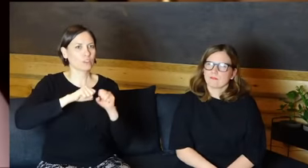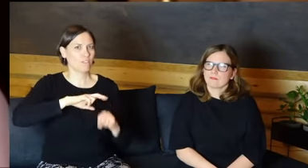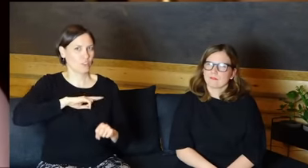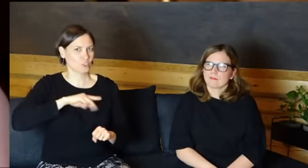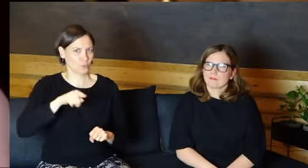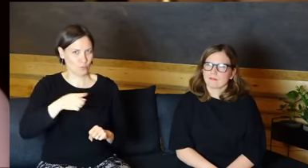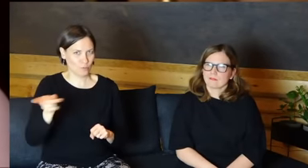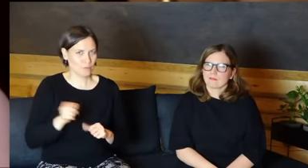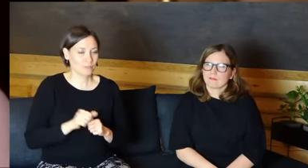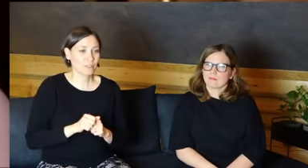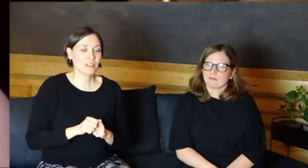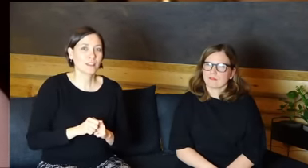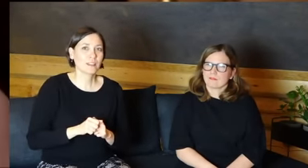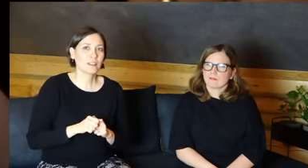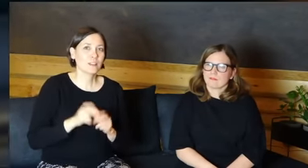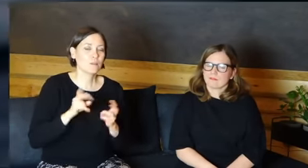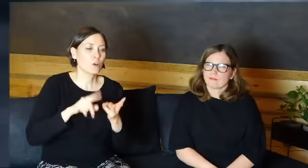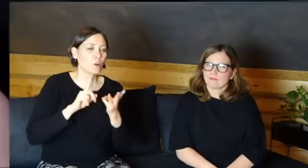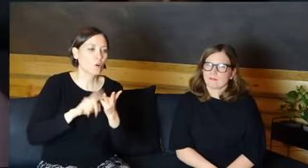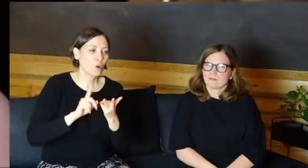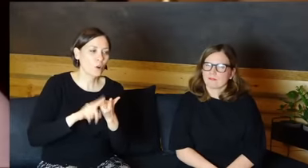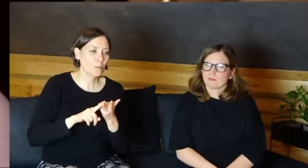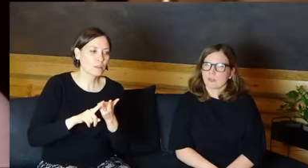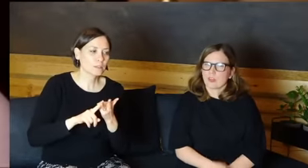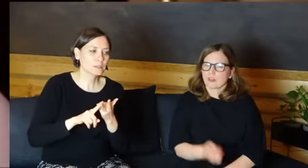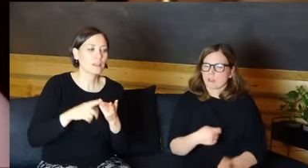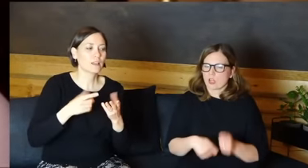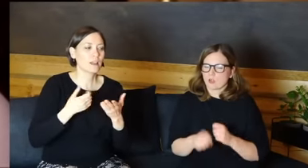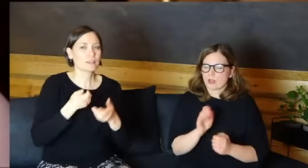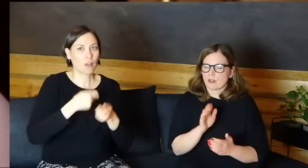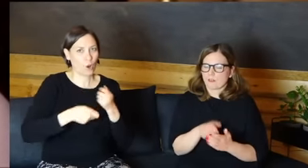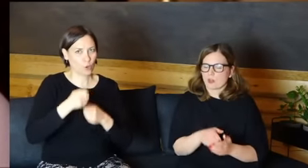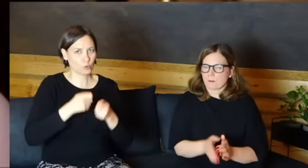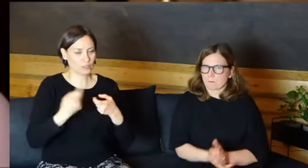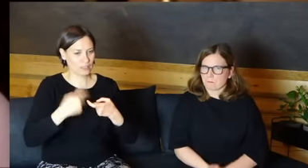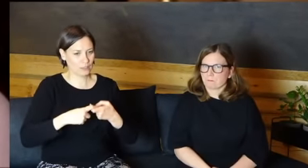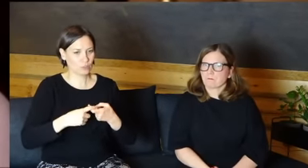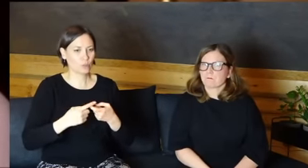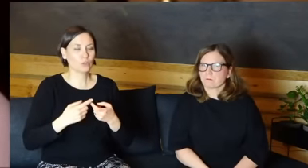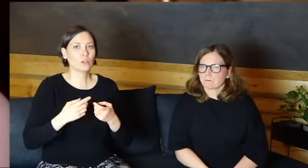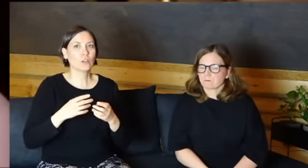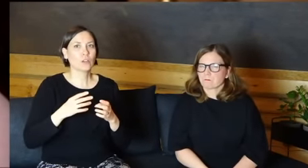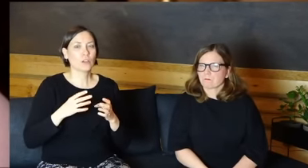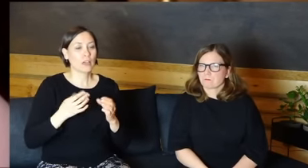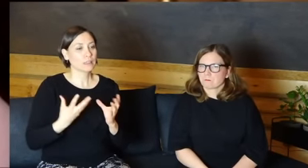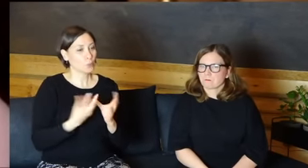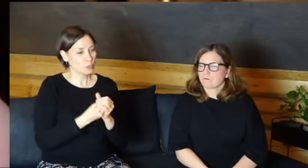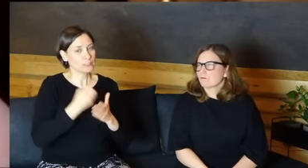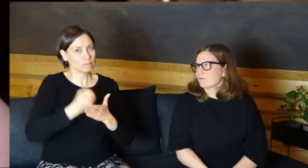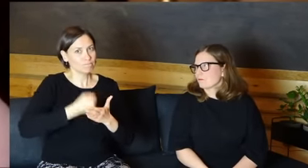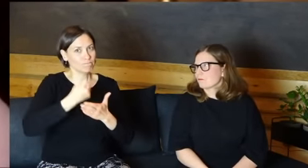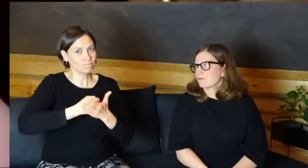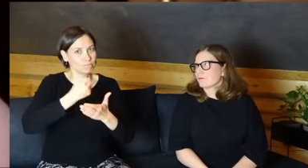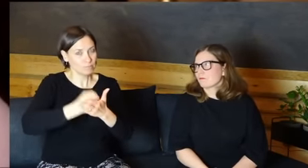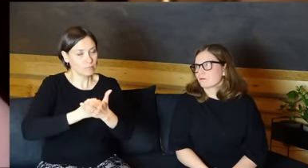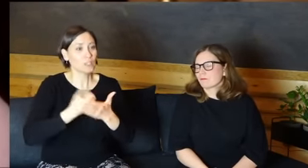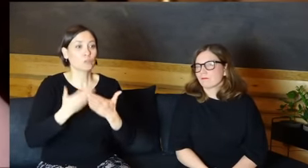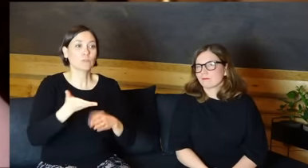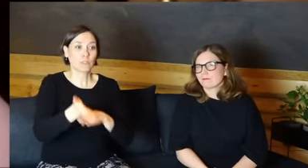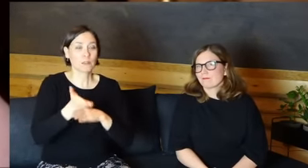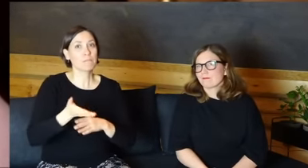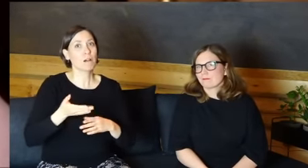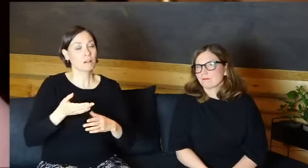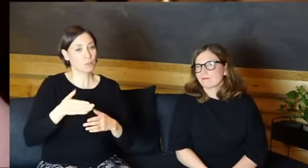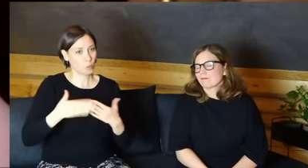nostaa sitten näistä taloudellisista tavoitteista, niin tuo kannattavuus on saatu yhdessä paremmalle tolalle ja palattu ikään